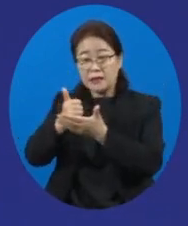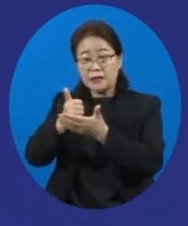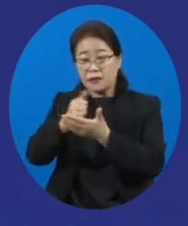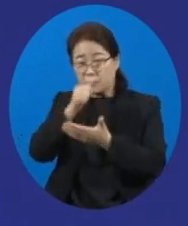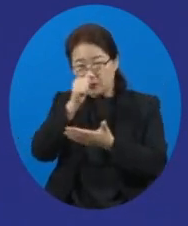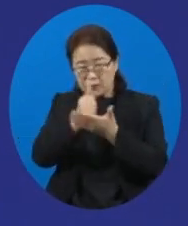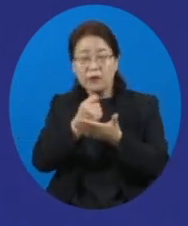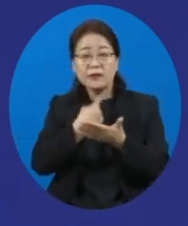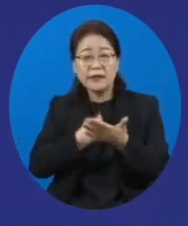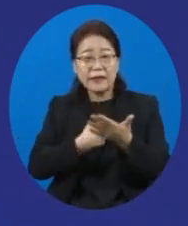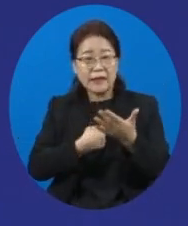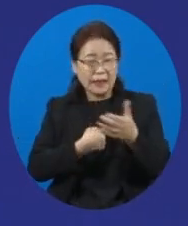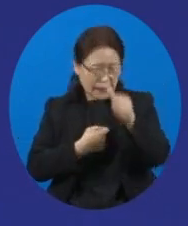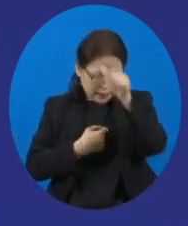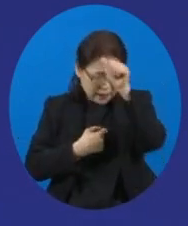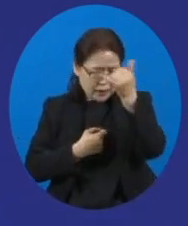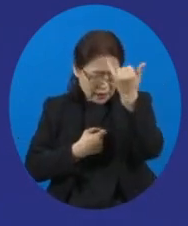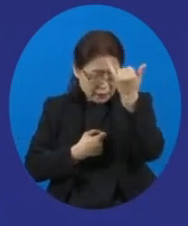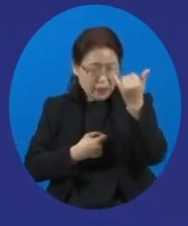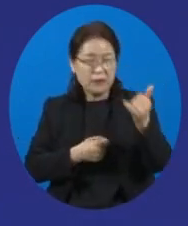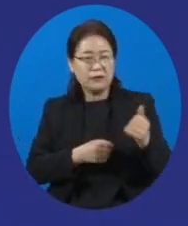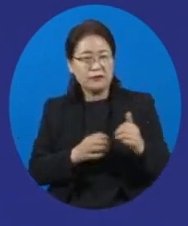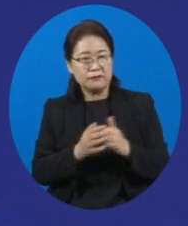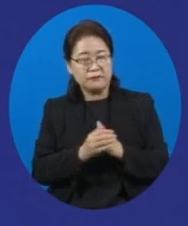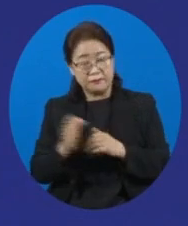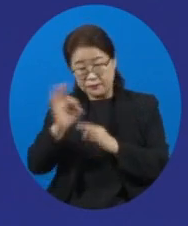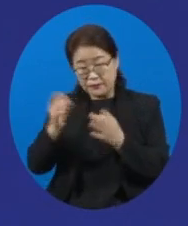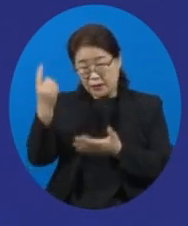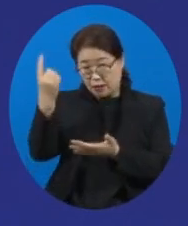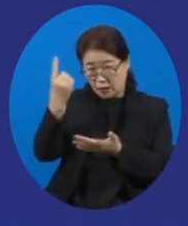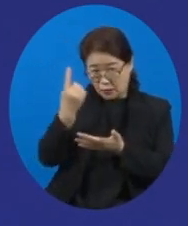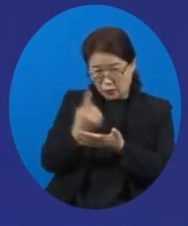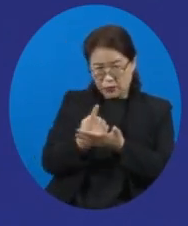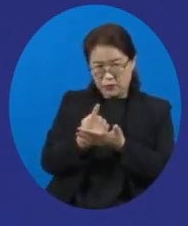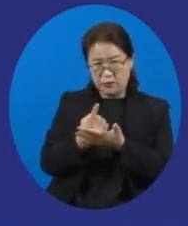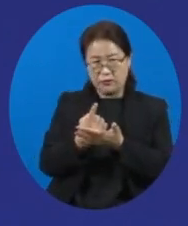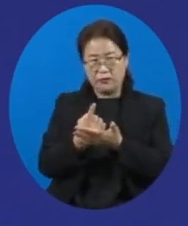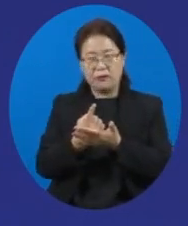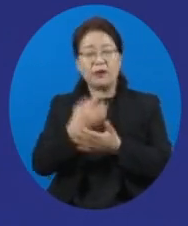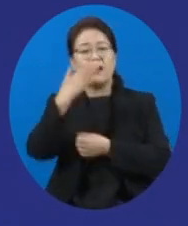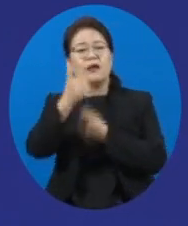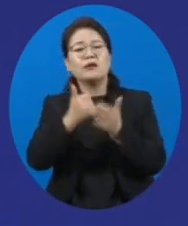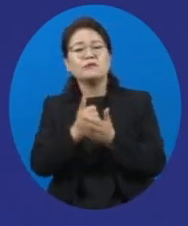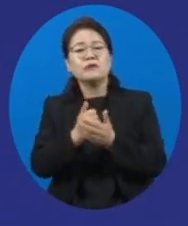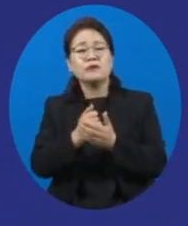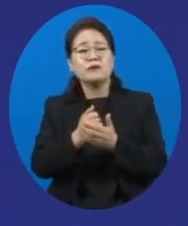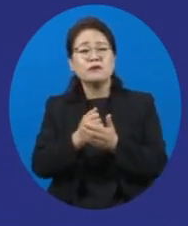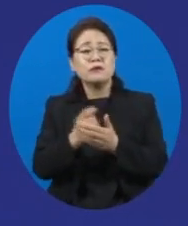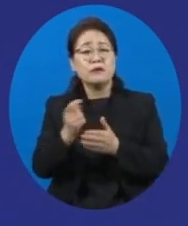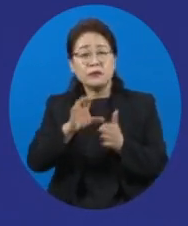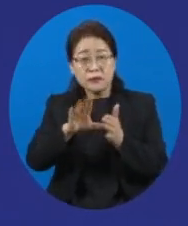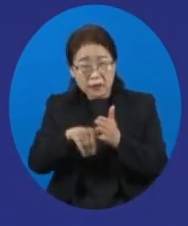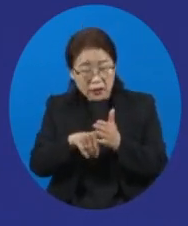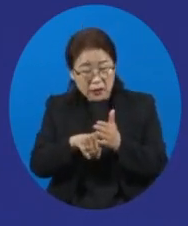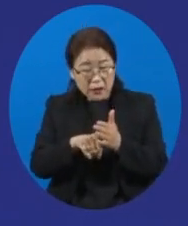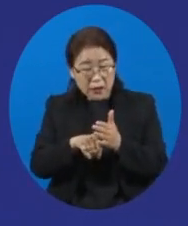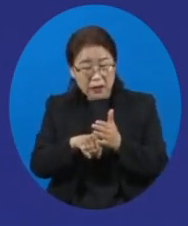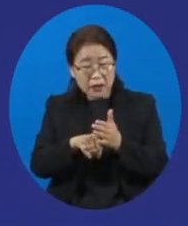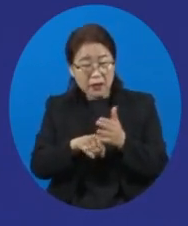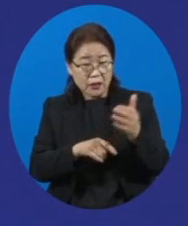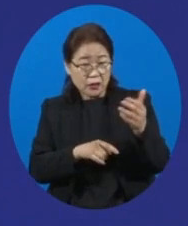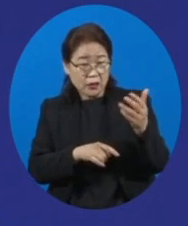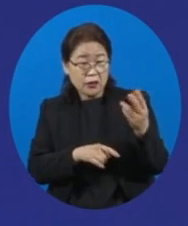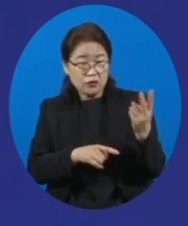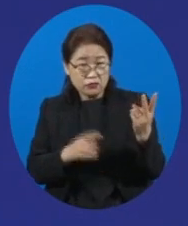범죄한 아담과 하와를 찾아오십니다. 하나님이 언제, 어떻게 아담과